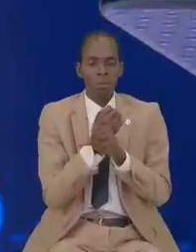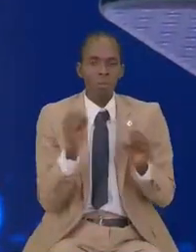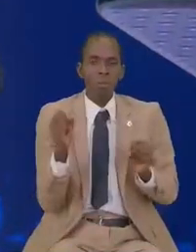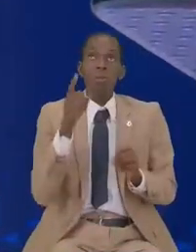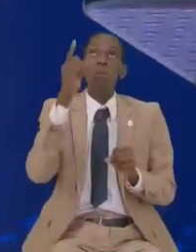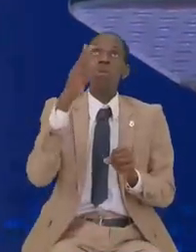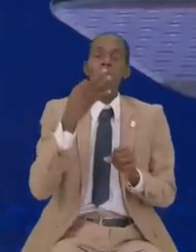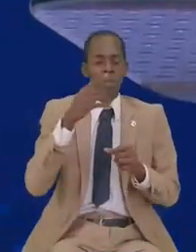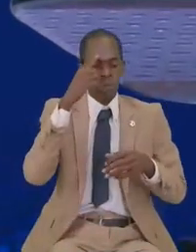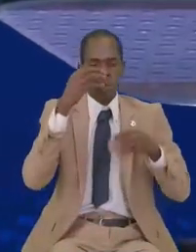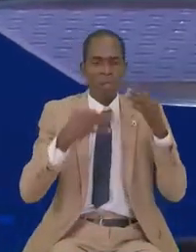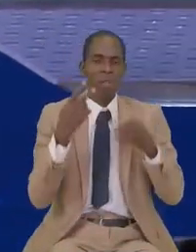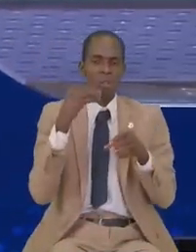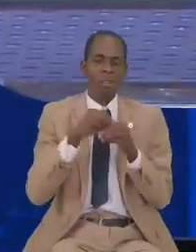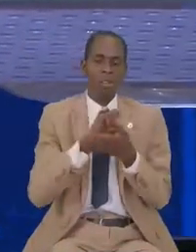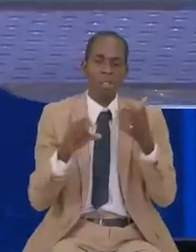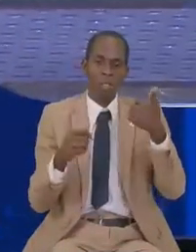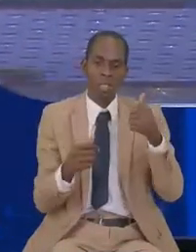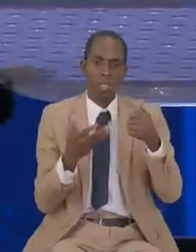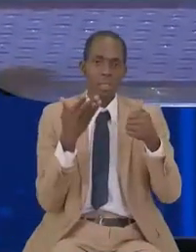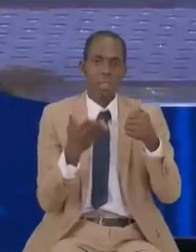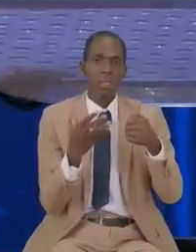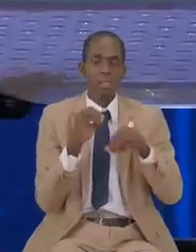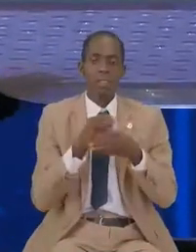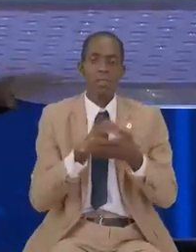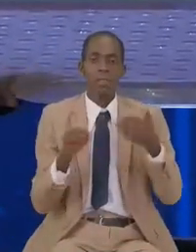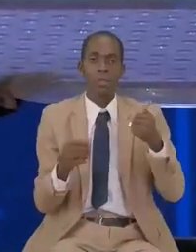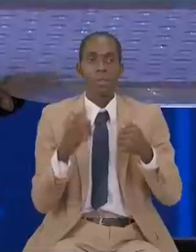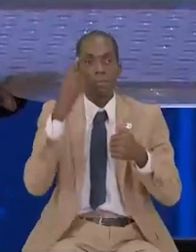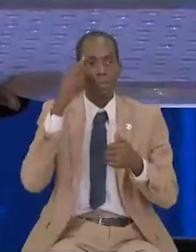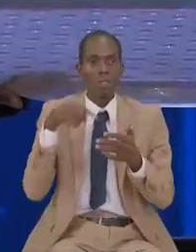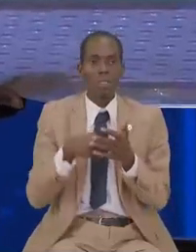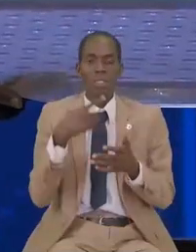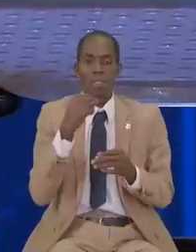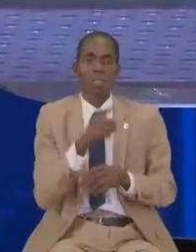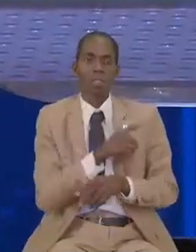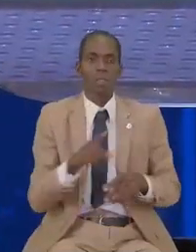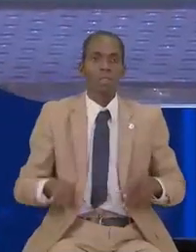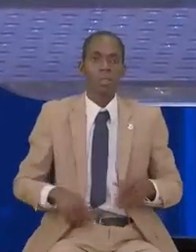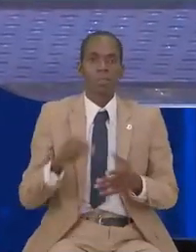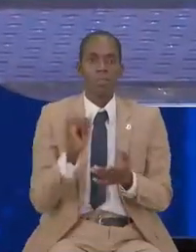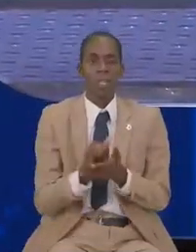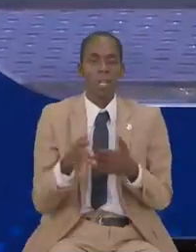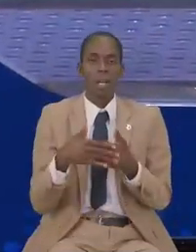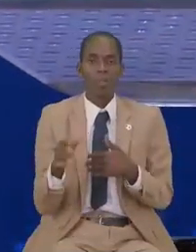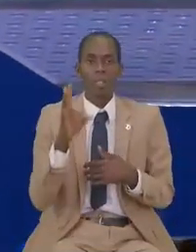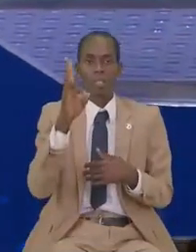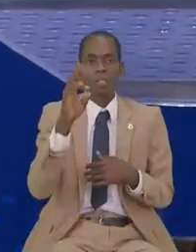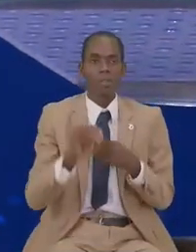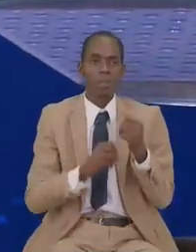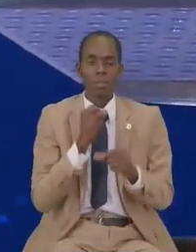de jugement. Le verset 10 dit ici, mais voici ce que dit l'Éternel. Dès